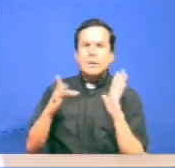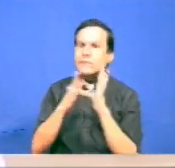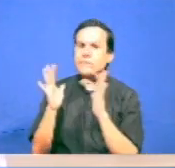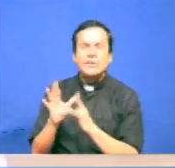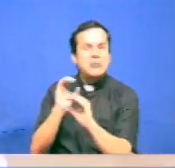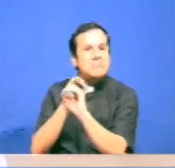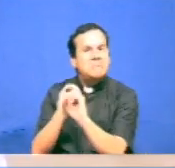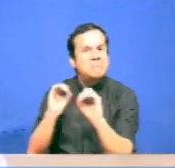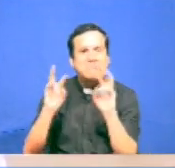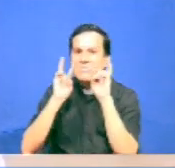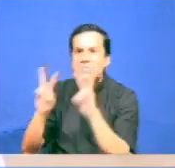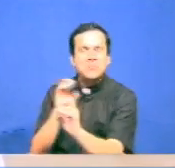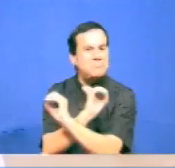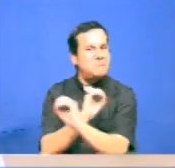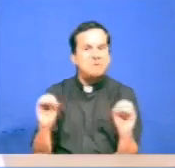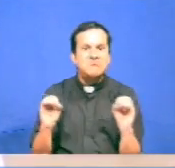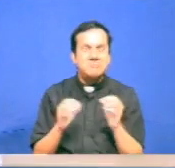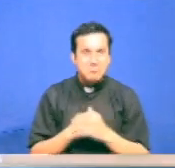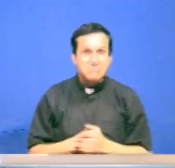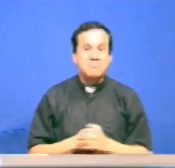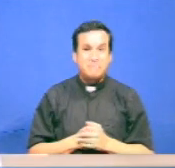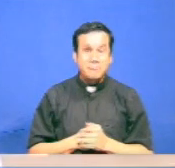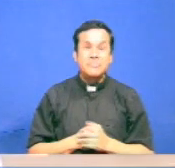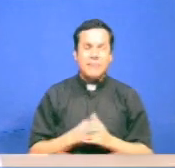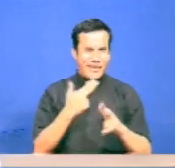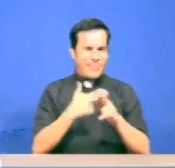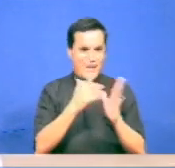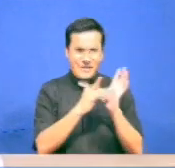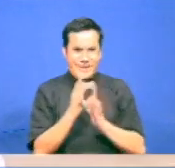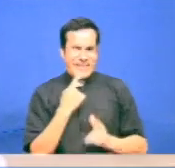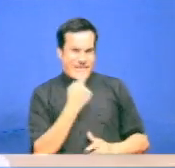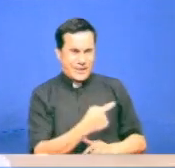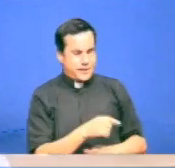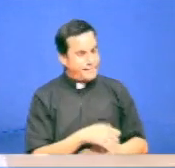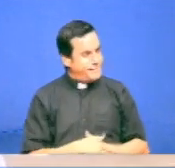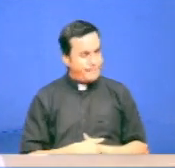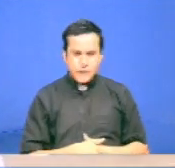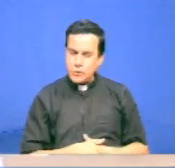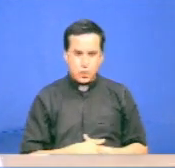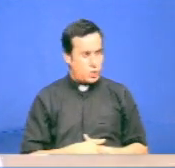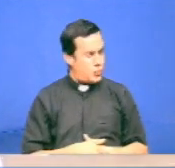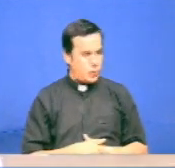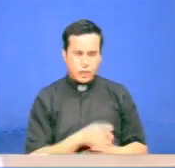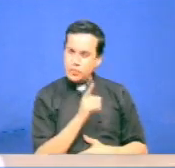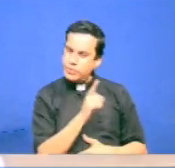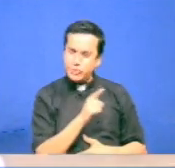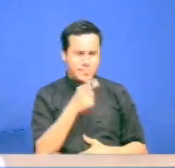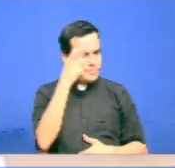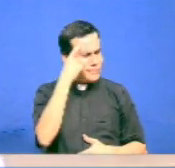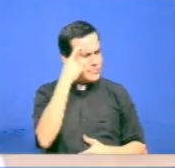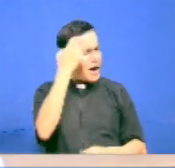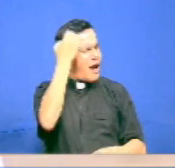yeye hawakumuona." Naye akawaambia, "Enyi wenye ufahamu kidogo na mioyo